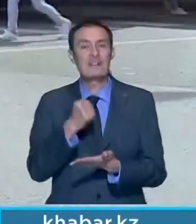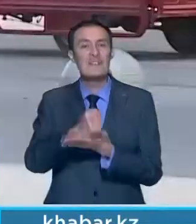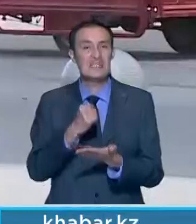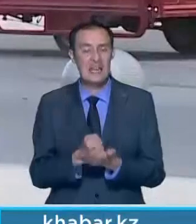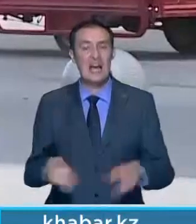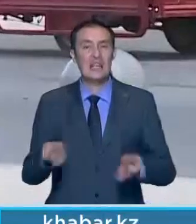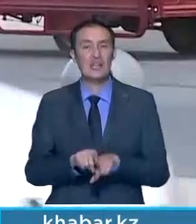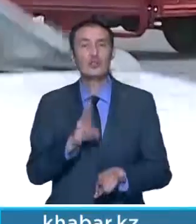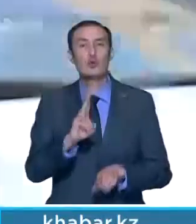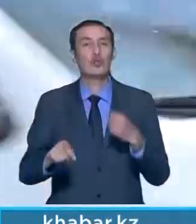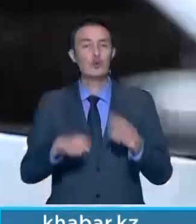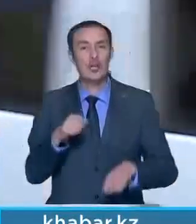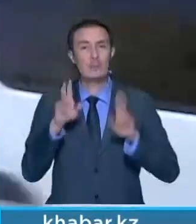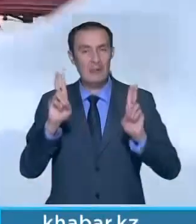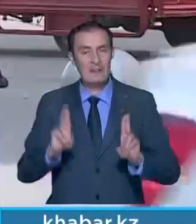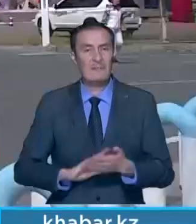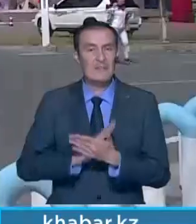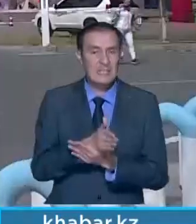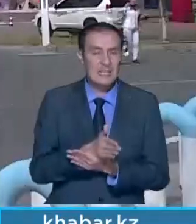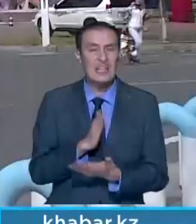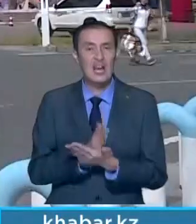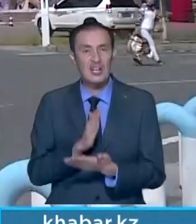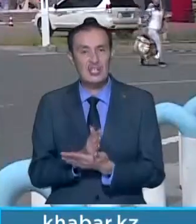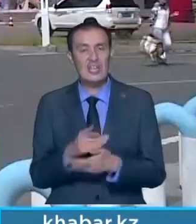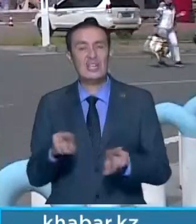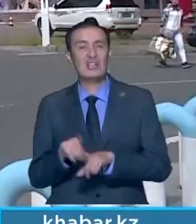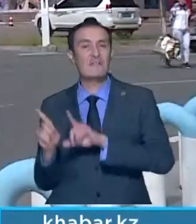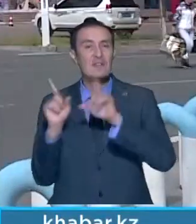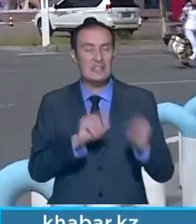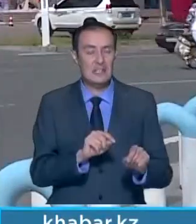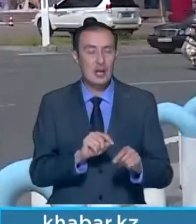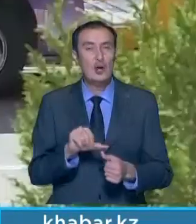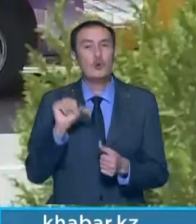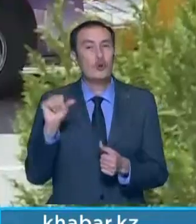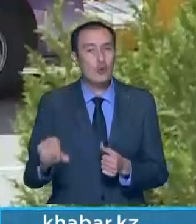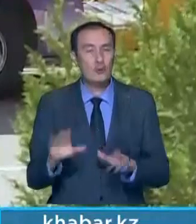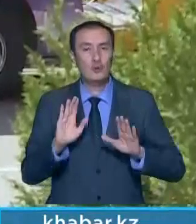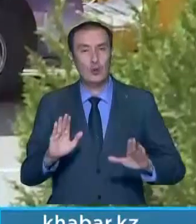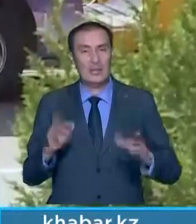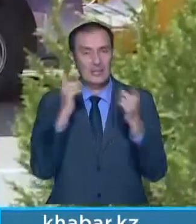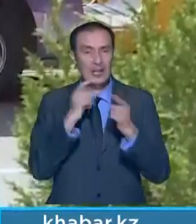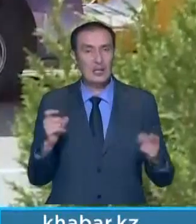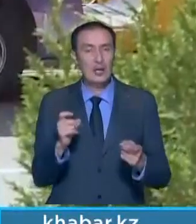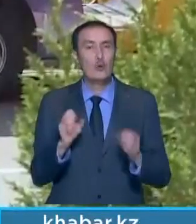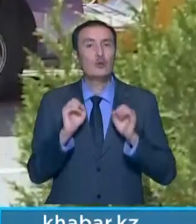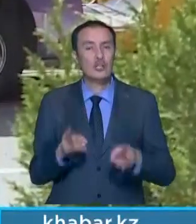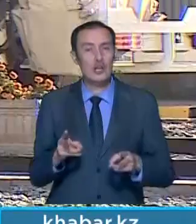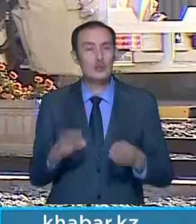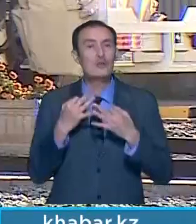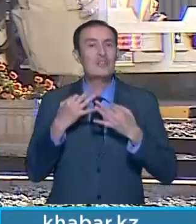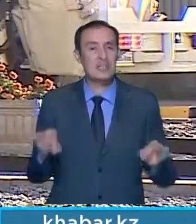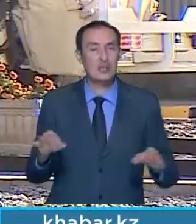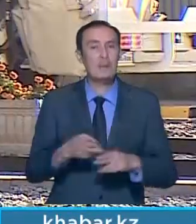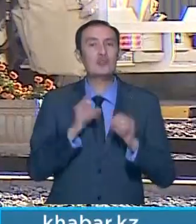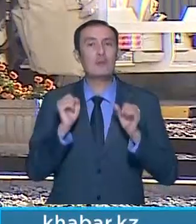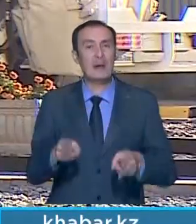а также нарушителях правил въезда пребывания и выезда исключение составят лишь данные угрожающие суверенитету